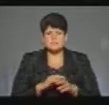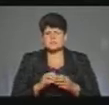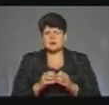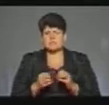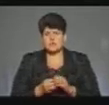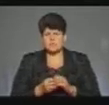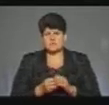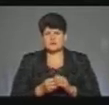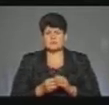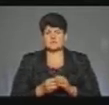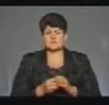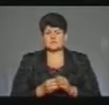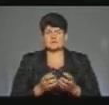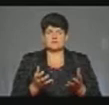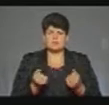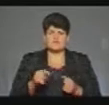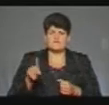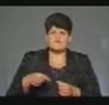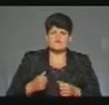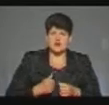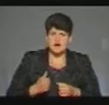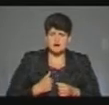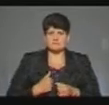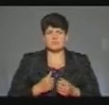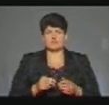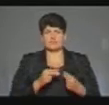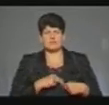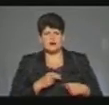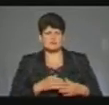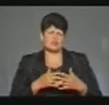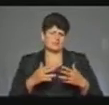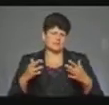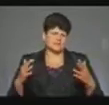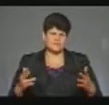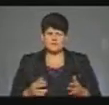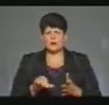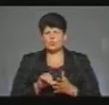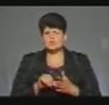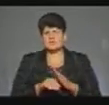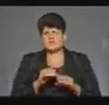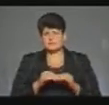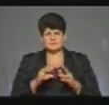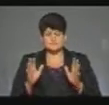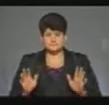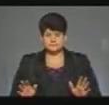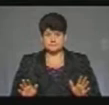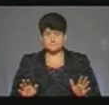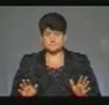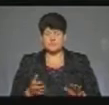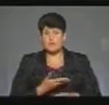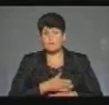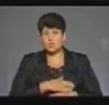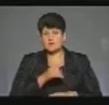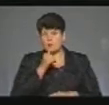від набору в армію до інкорпорації їх як в державні інституції, так далі, так далі. Участь їх виборів, маса чого іншого. Польща